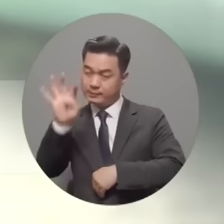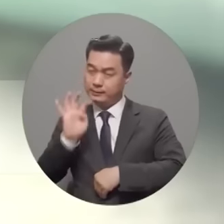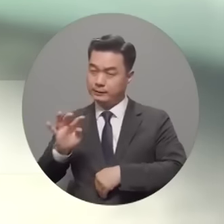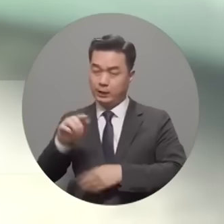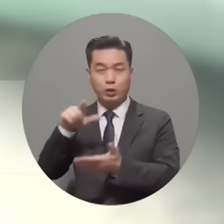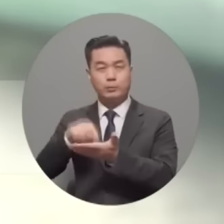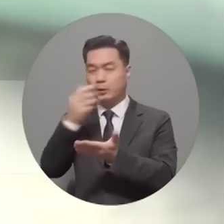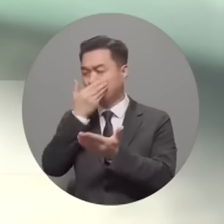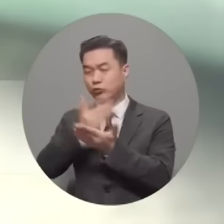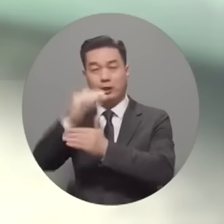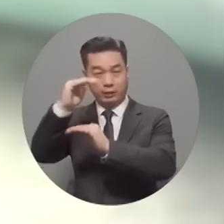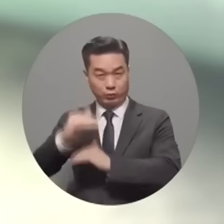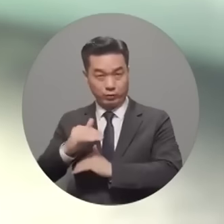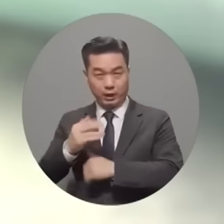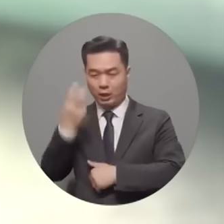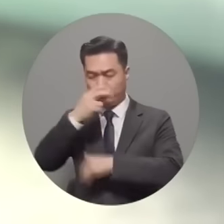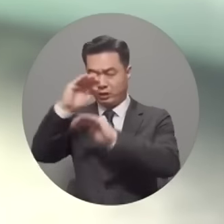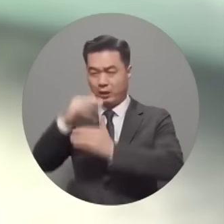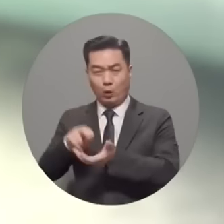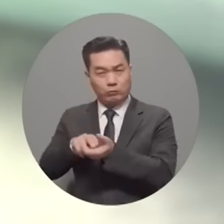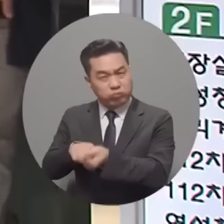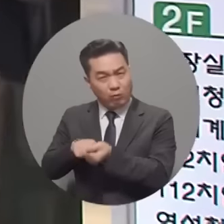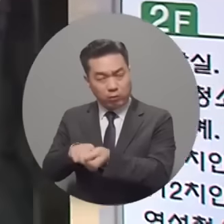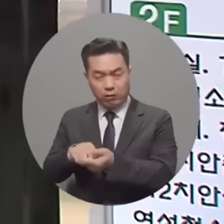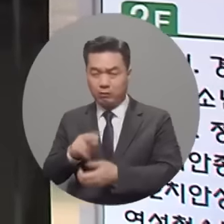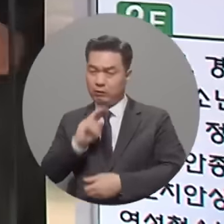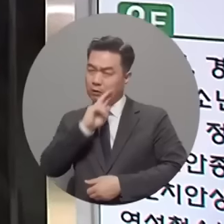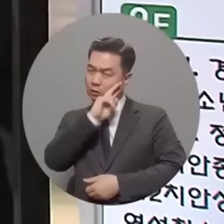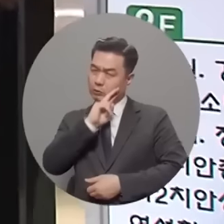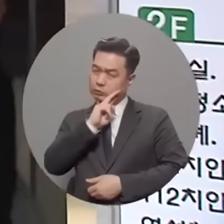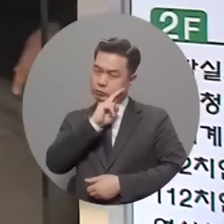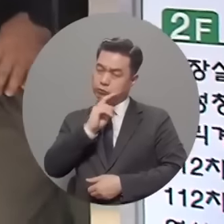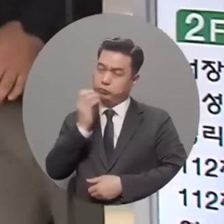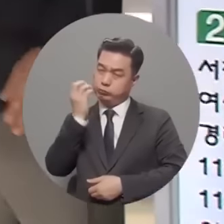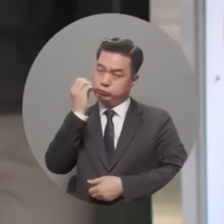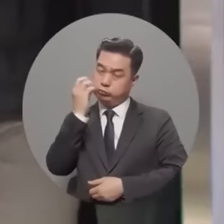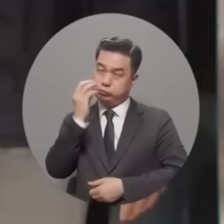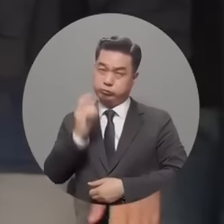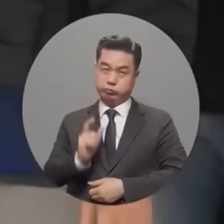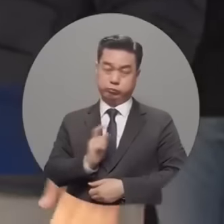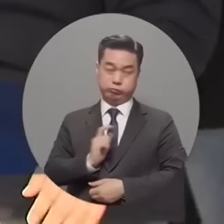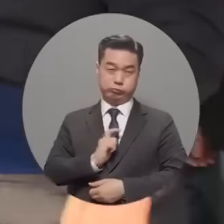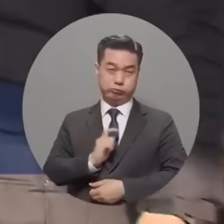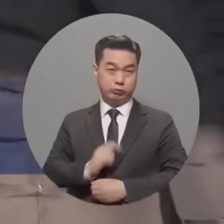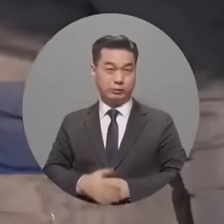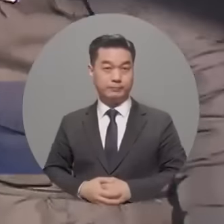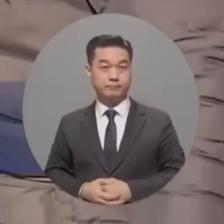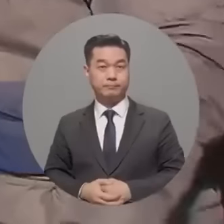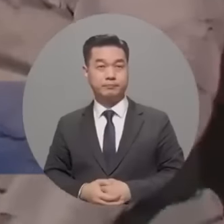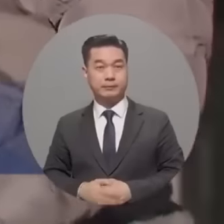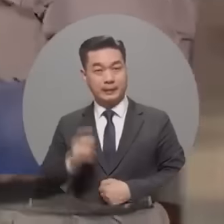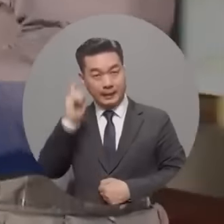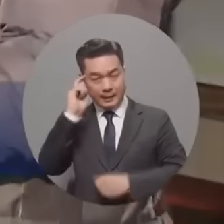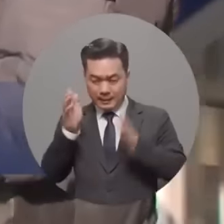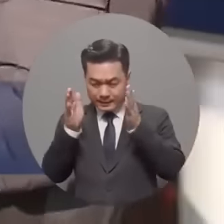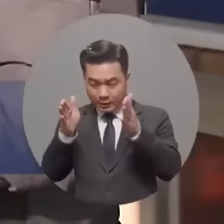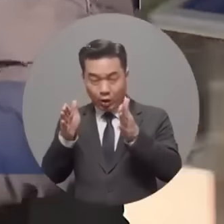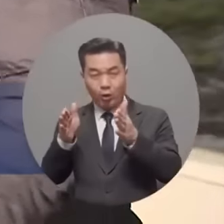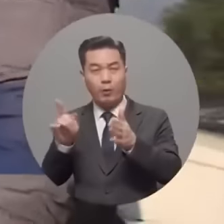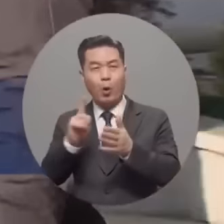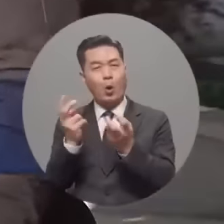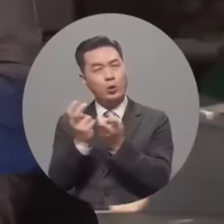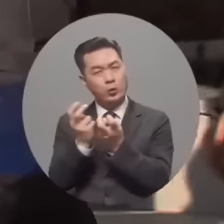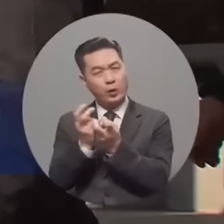경찰은 수사 내용을 숨기기 급급했고 의혹만 키웠다는 지적입니다. 신념의 구조가 어떻게 형성됐냐. 이게